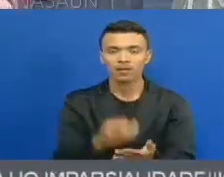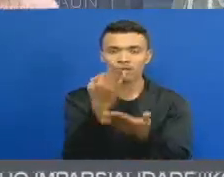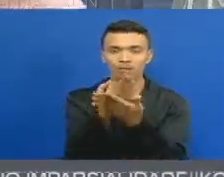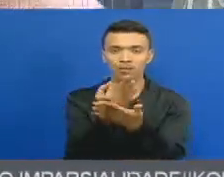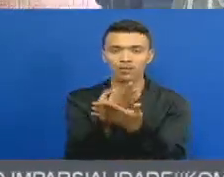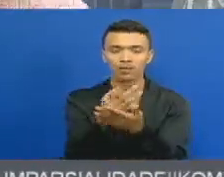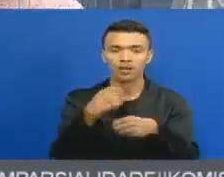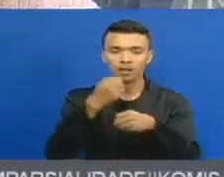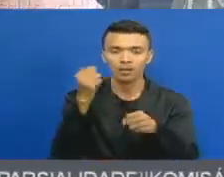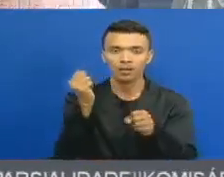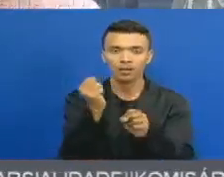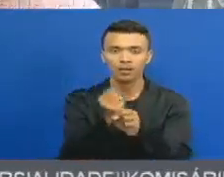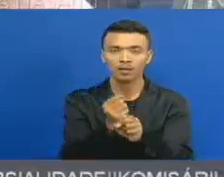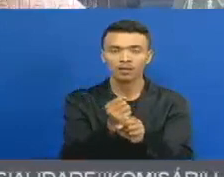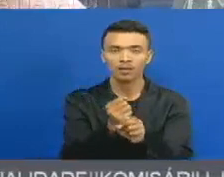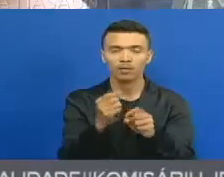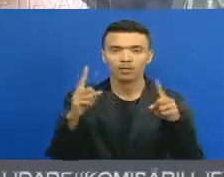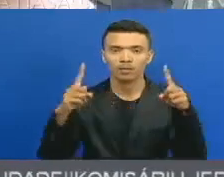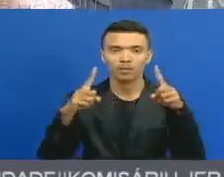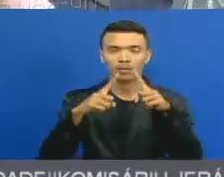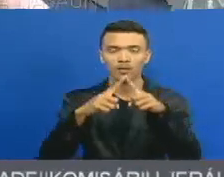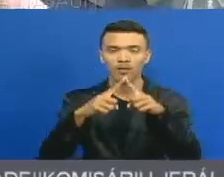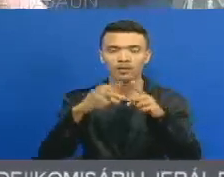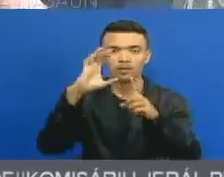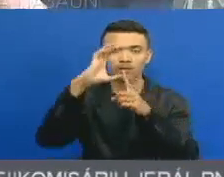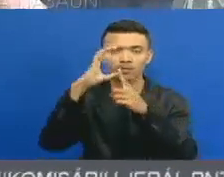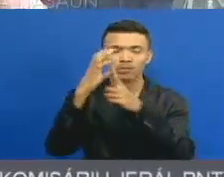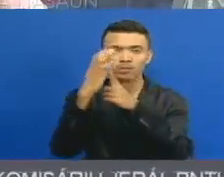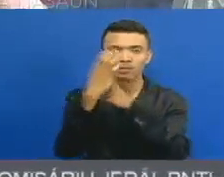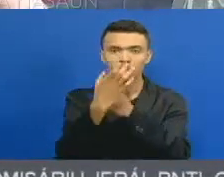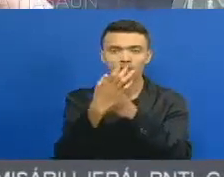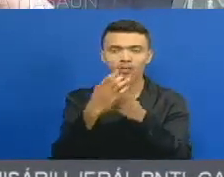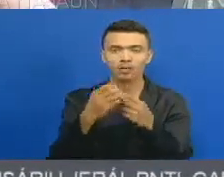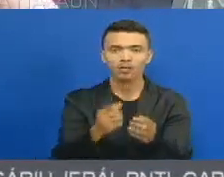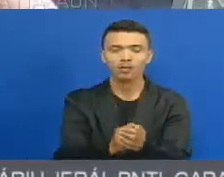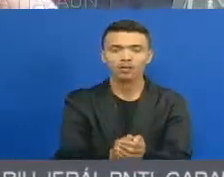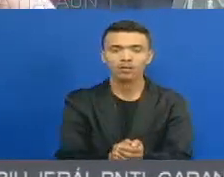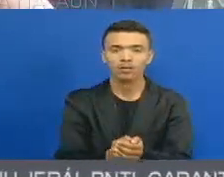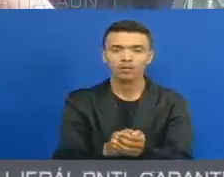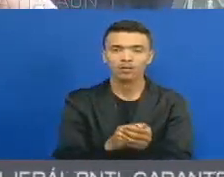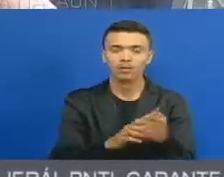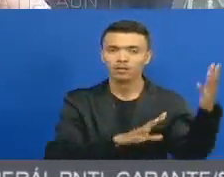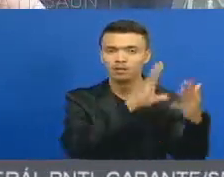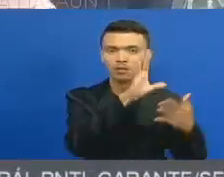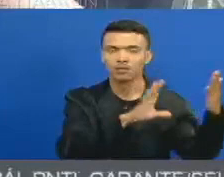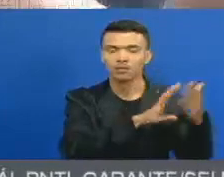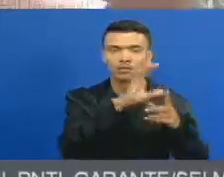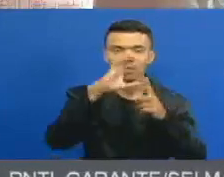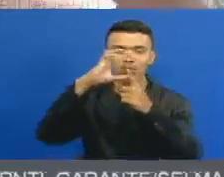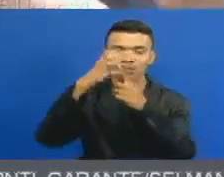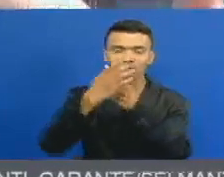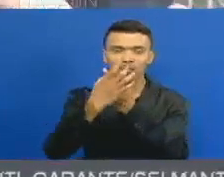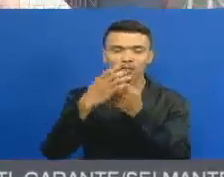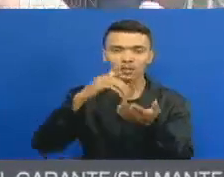sir nebe ami halo diliu halai ba iha kultura ninian ne ami halo ona lisensa ceremonia cultural diliu ami